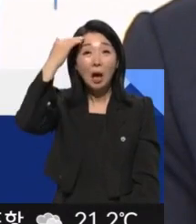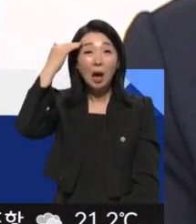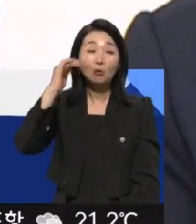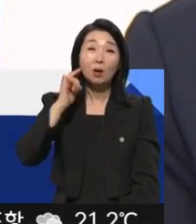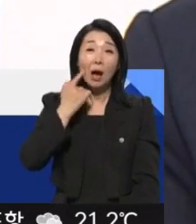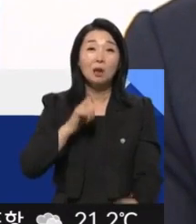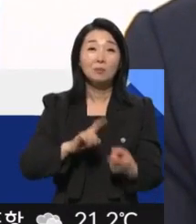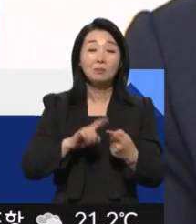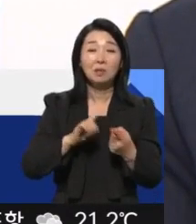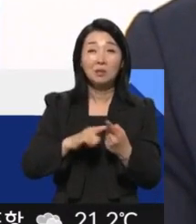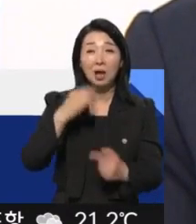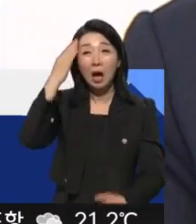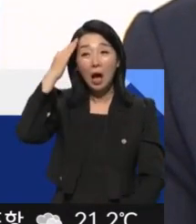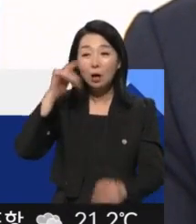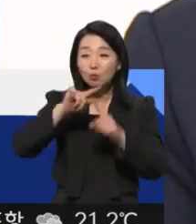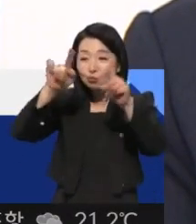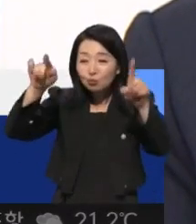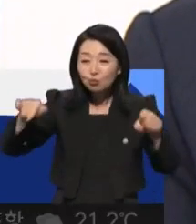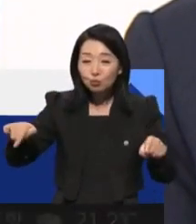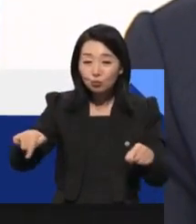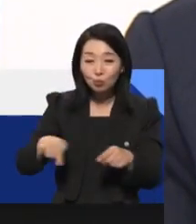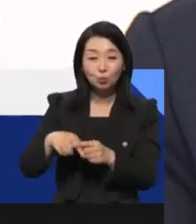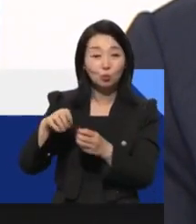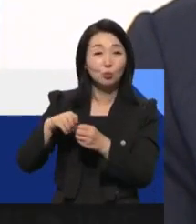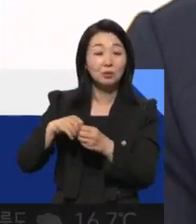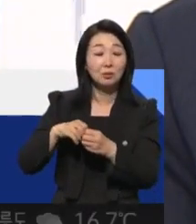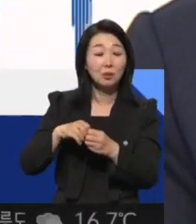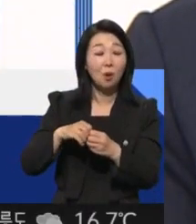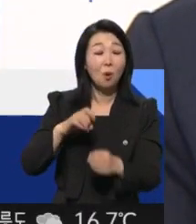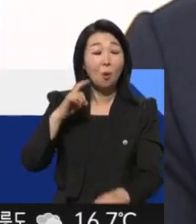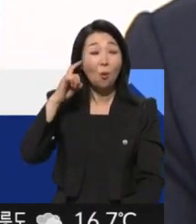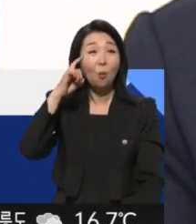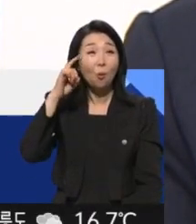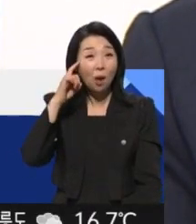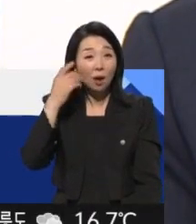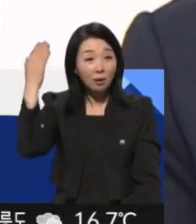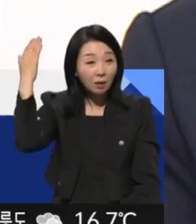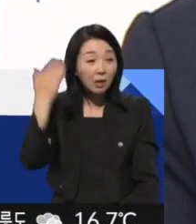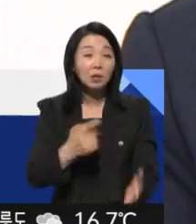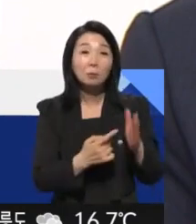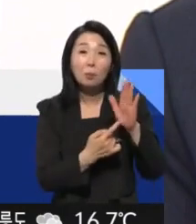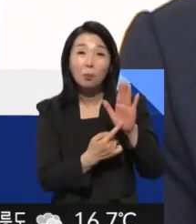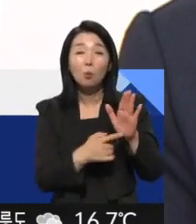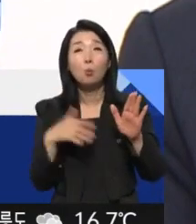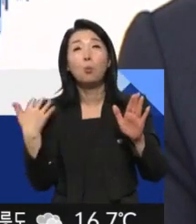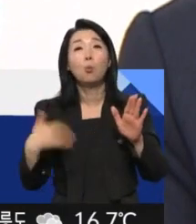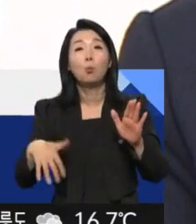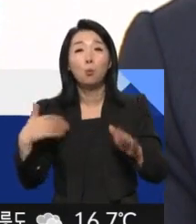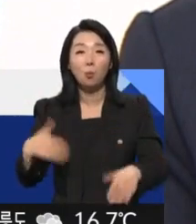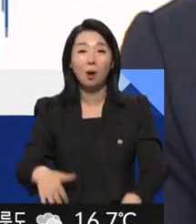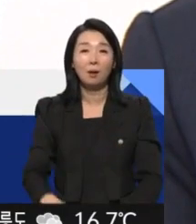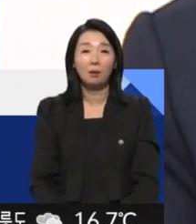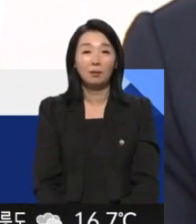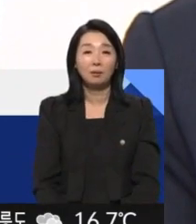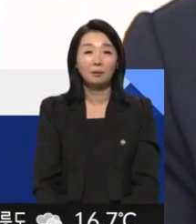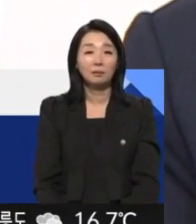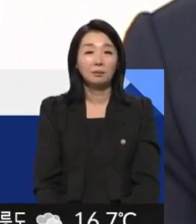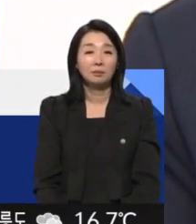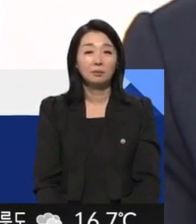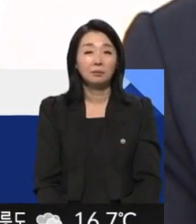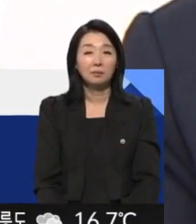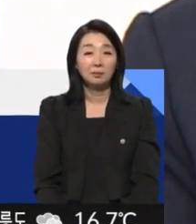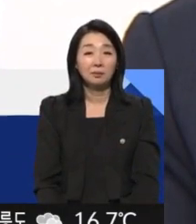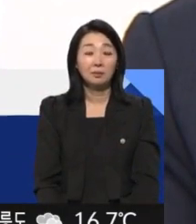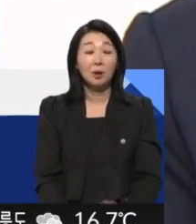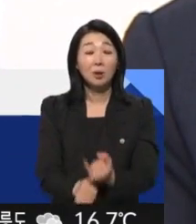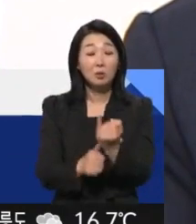한지 하나만으로 이렇게 군더더기 없이 표현할 수 있었다는 것에 대해서 놀랐고요. 예. 여사님도 자랑하시더라고요.